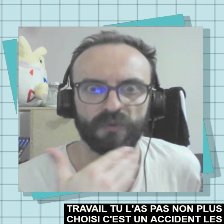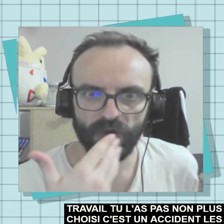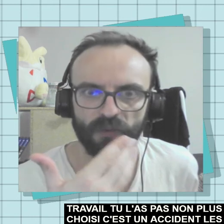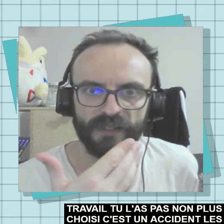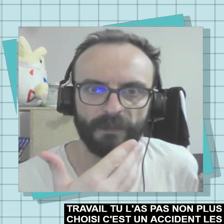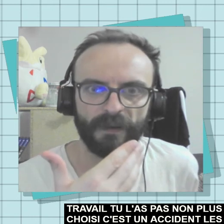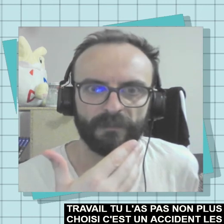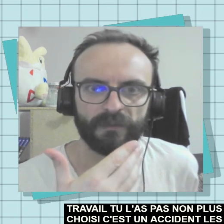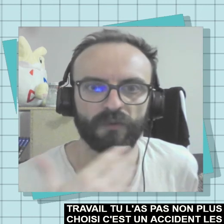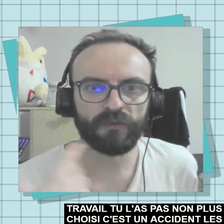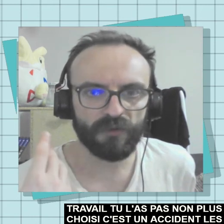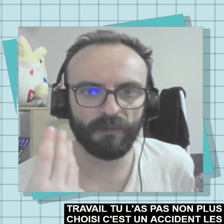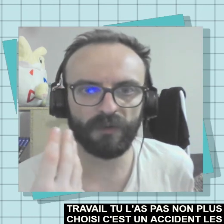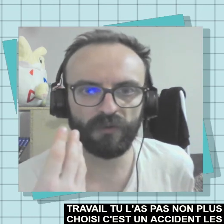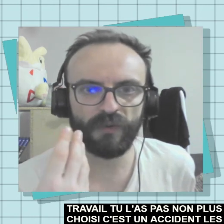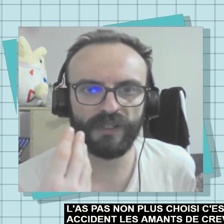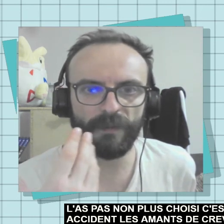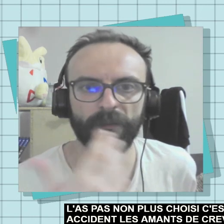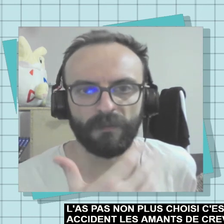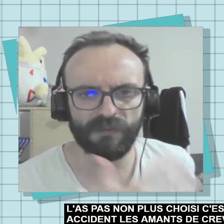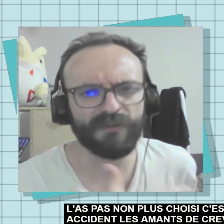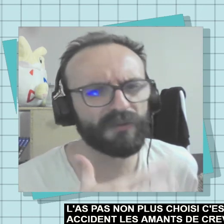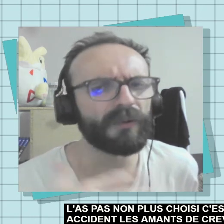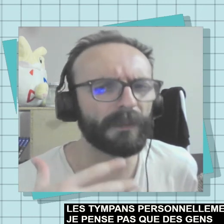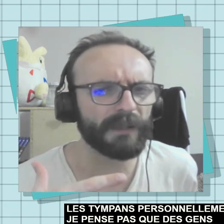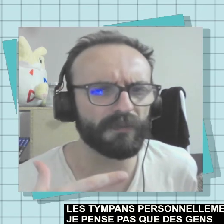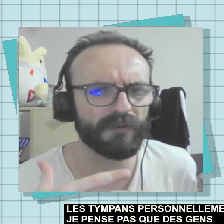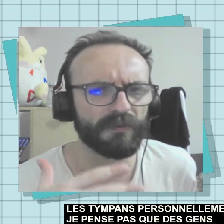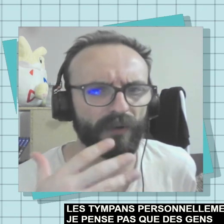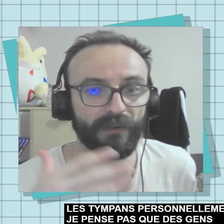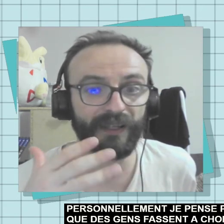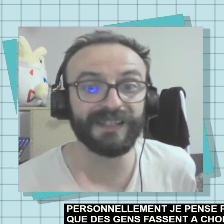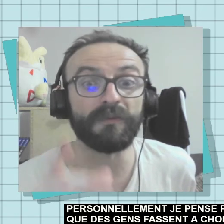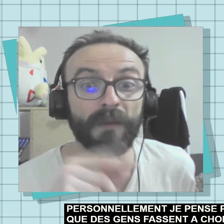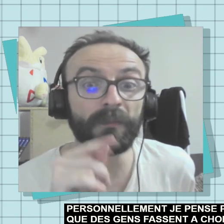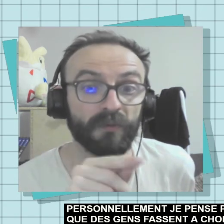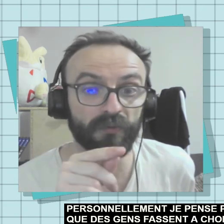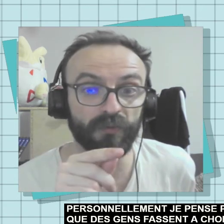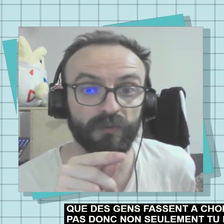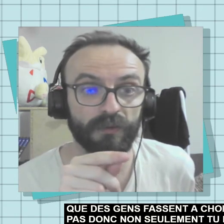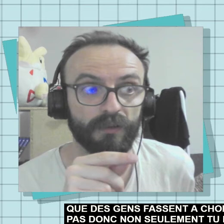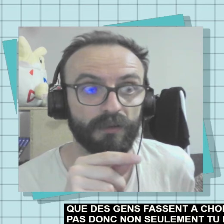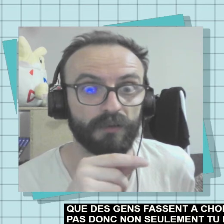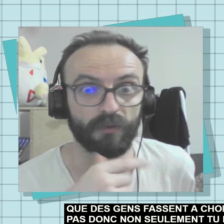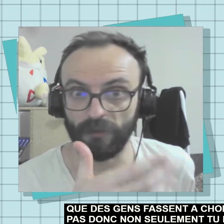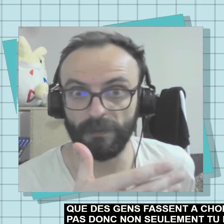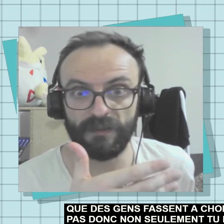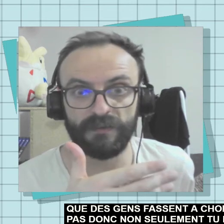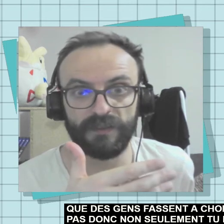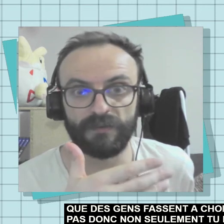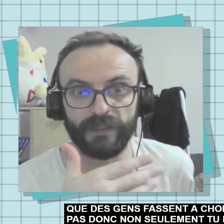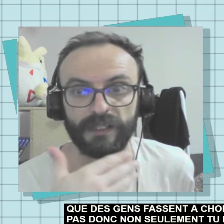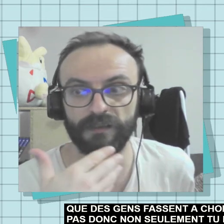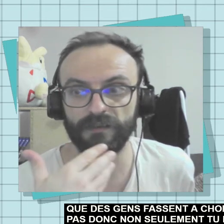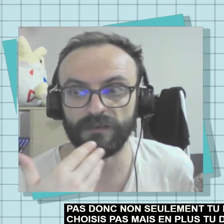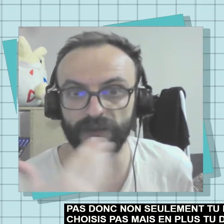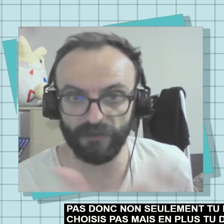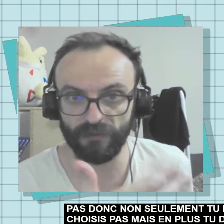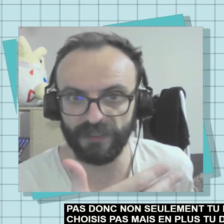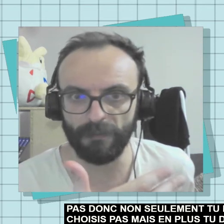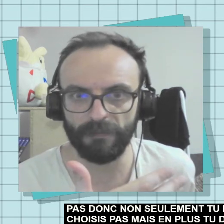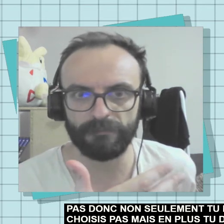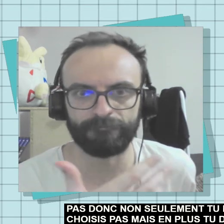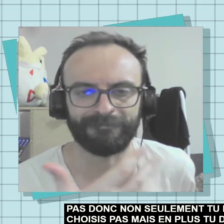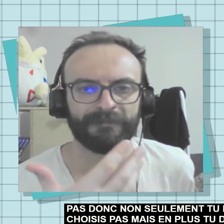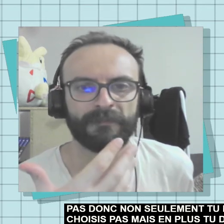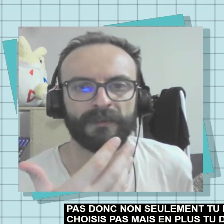tu ne le choisis pas. Donc non seulement tu le choisis pas, mais en plus tu dois payer plus pour avoir accès au même contenu que d'autres personnes qui sont nées sans ce